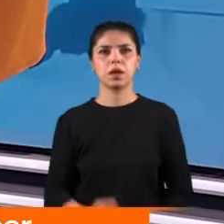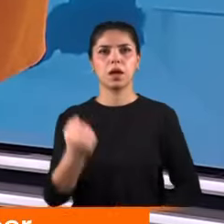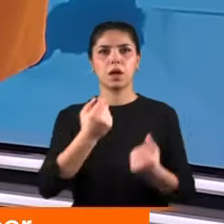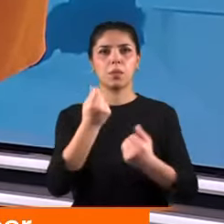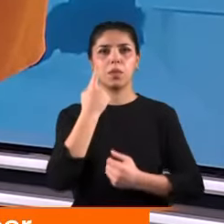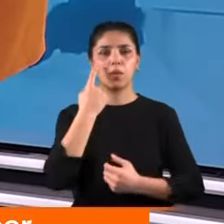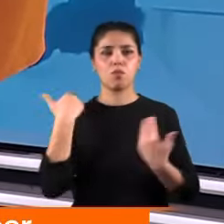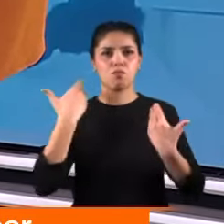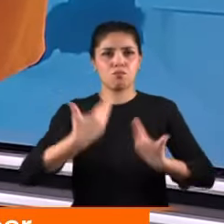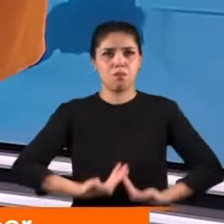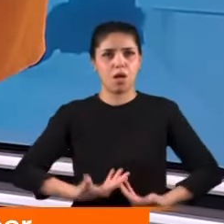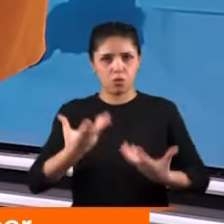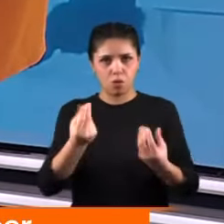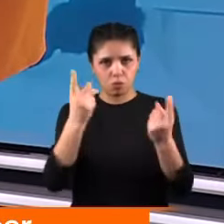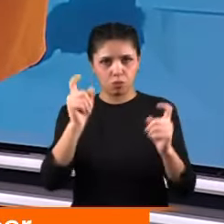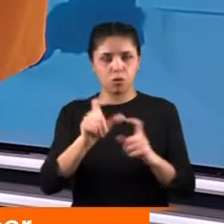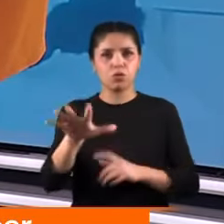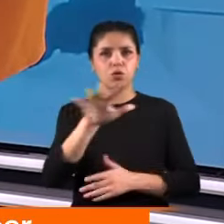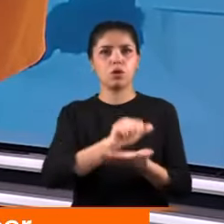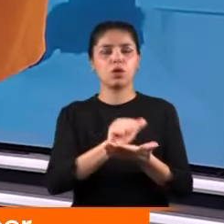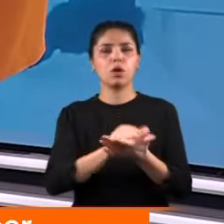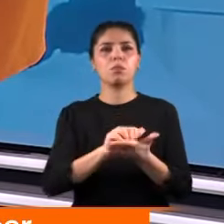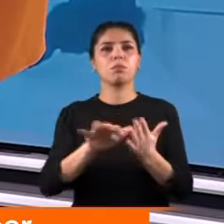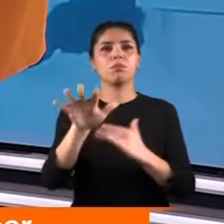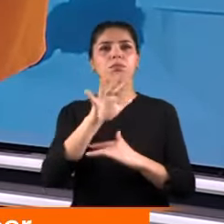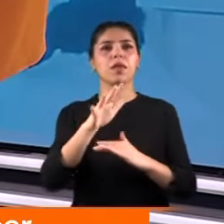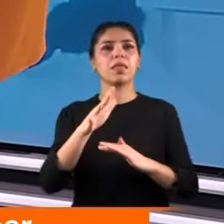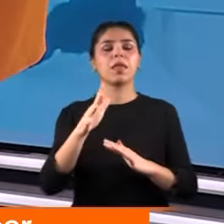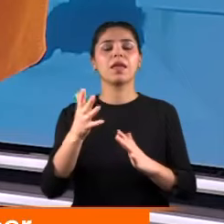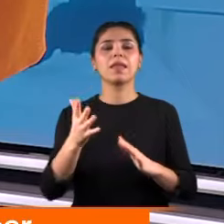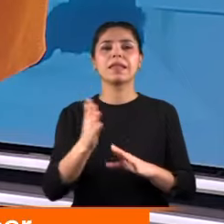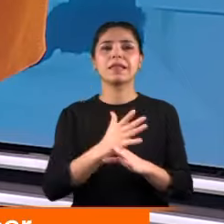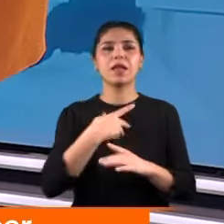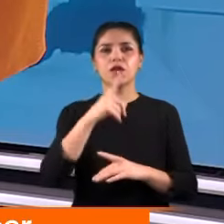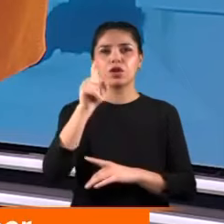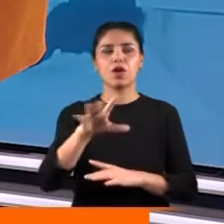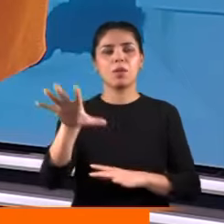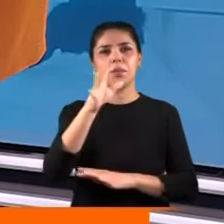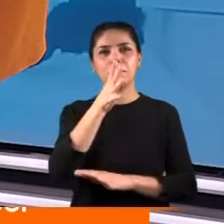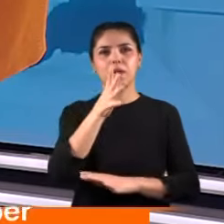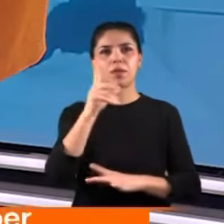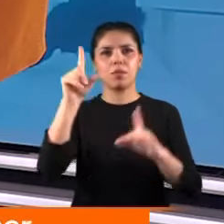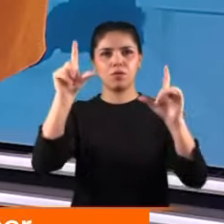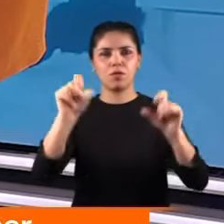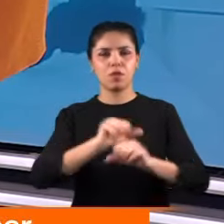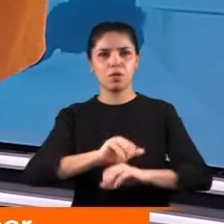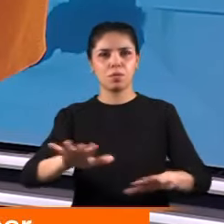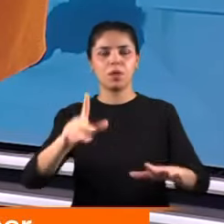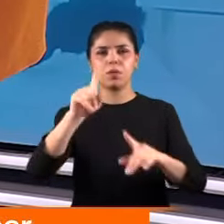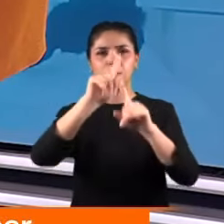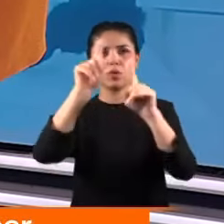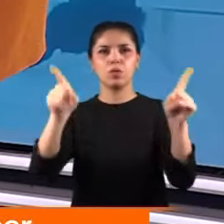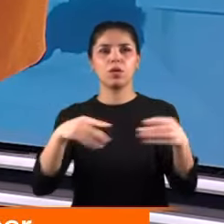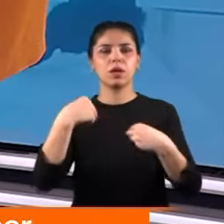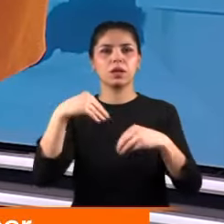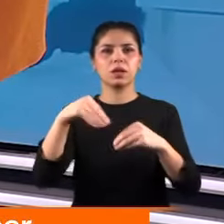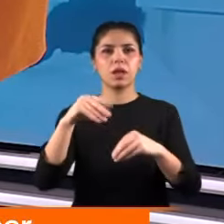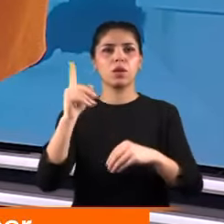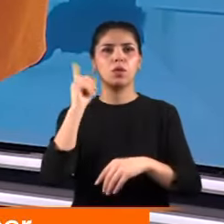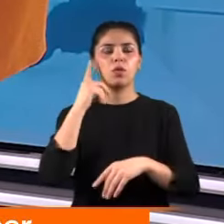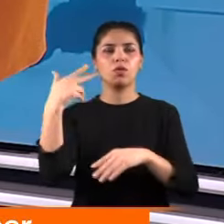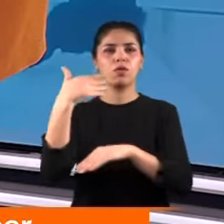Araba fiyatına palta olur mu? Sosyal medyada haşır neşir olanlar bu soruyu neden sorduğumu çok iyi anlayacak. Bir fotoğraf var dolaşıma giren, bir mağazada satışa sunulan